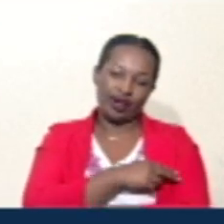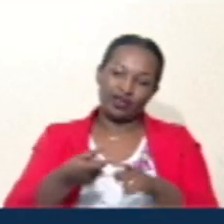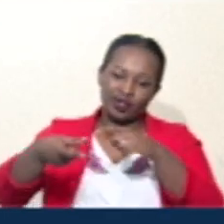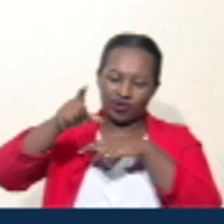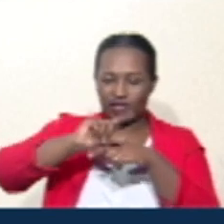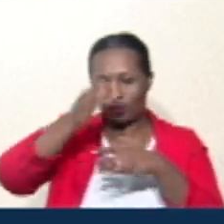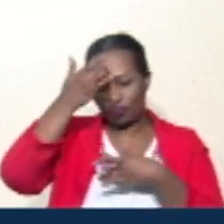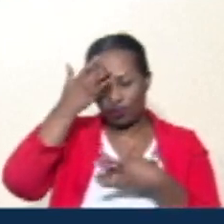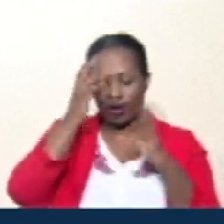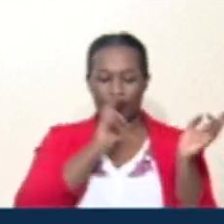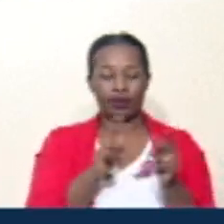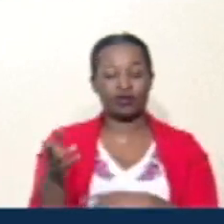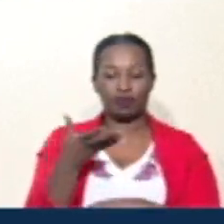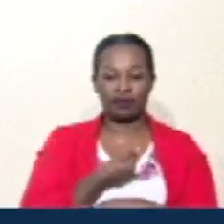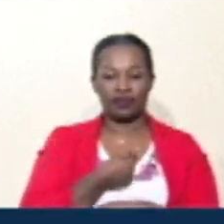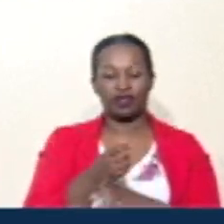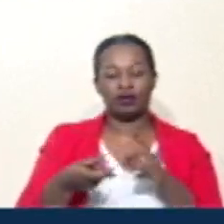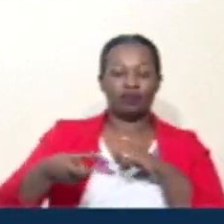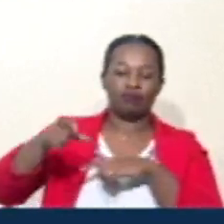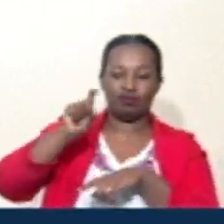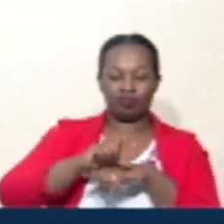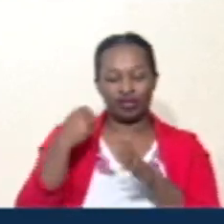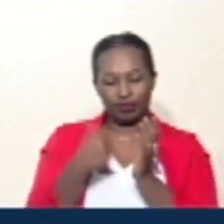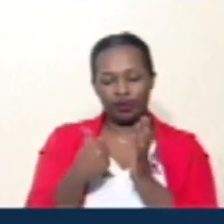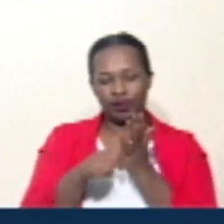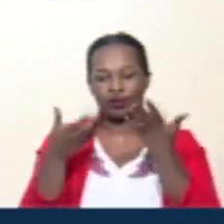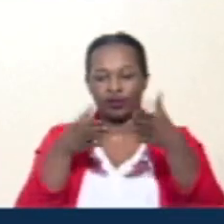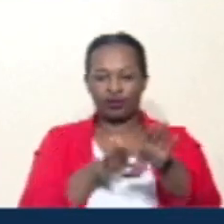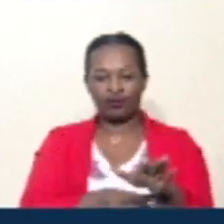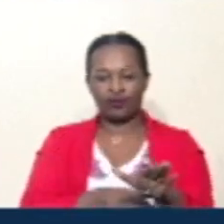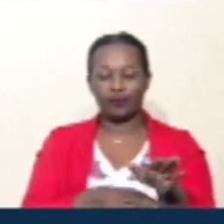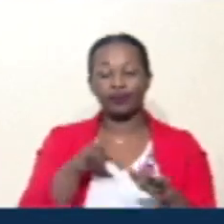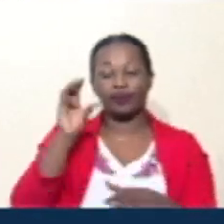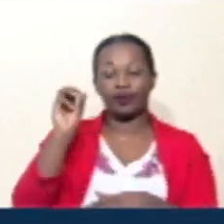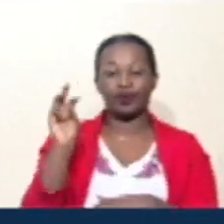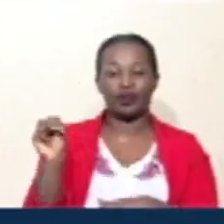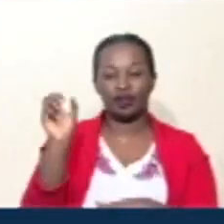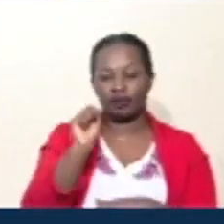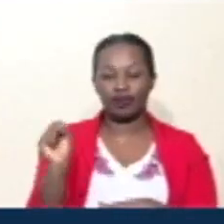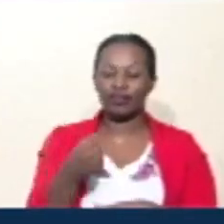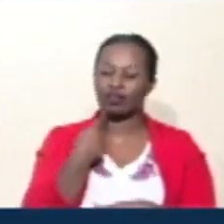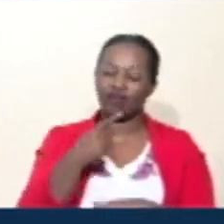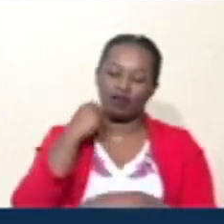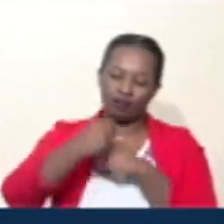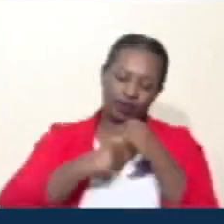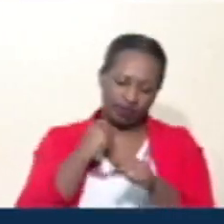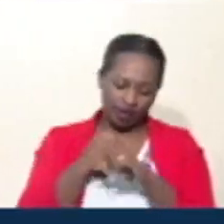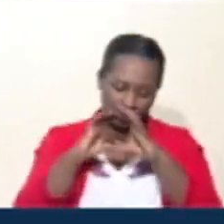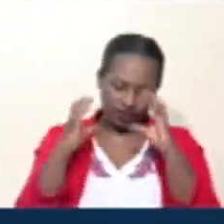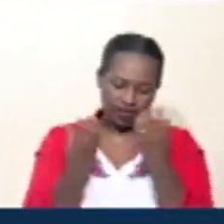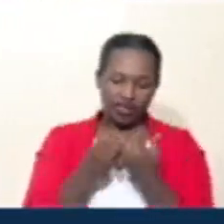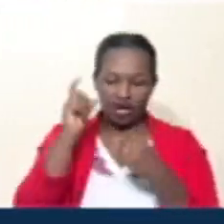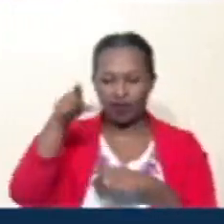baba basanzwe bafite bikabongerera ibyago byo gupfa OMS ivuga kandi ko buri mwaka ku isi abantu